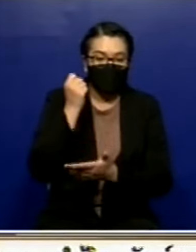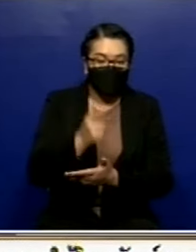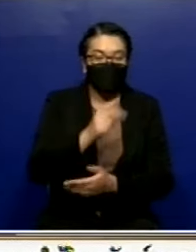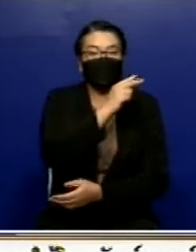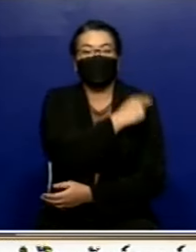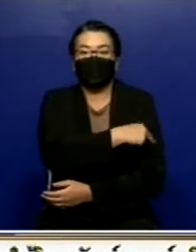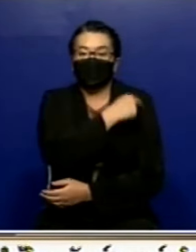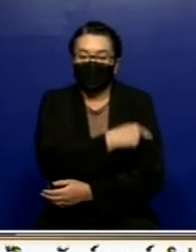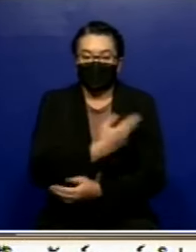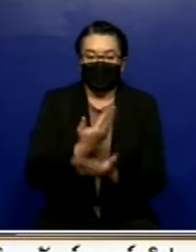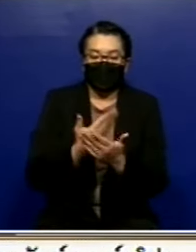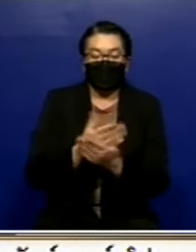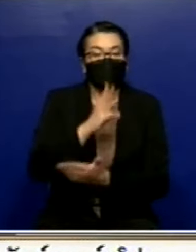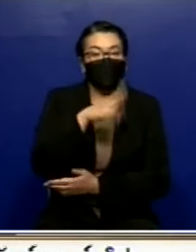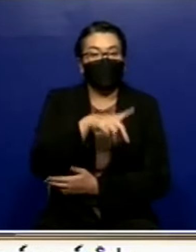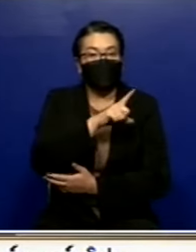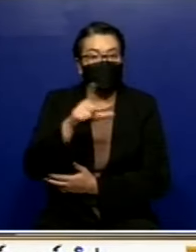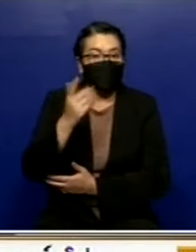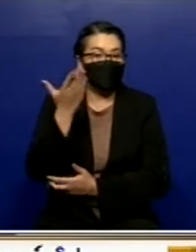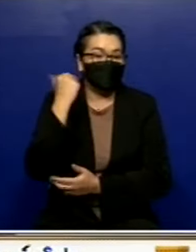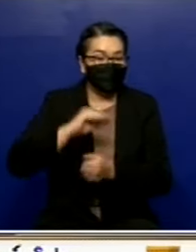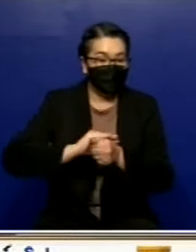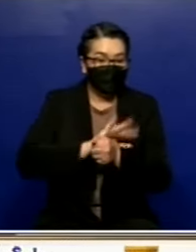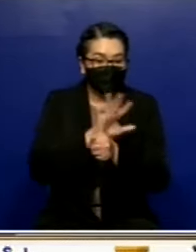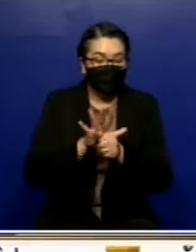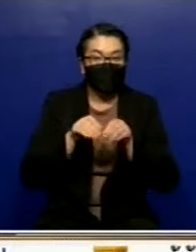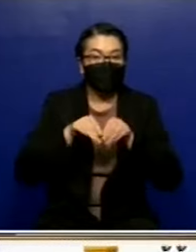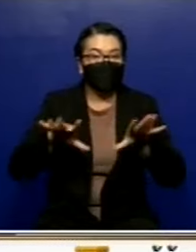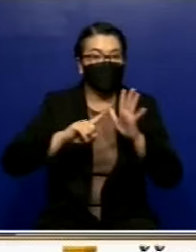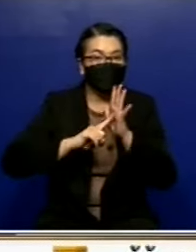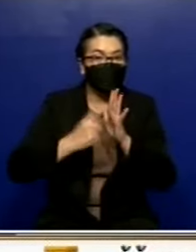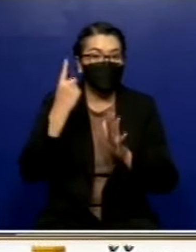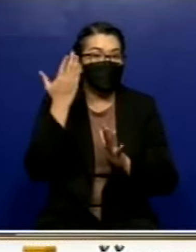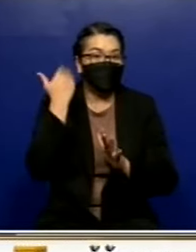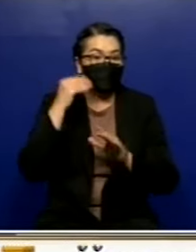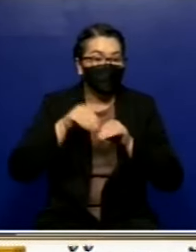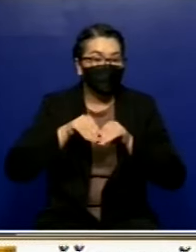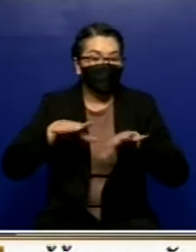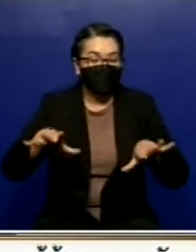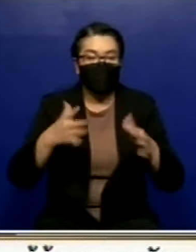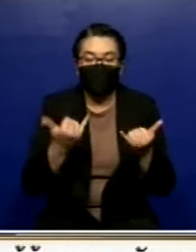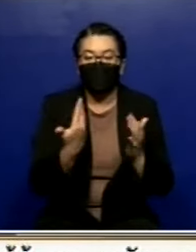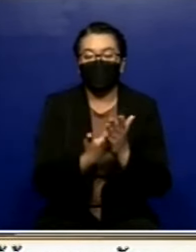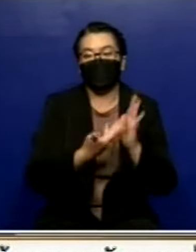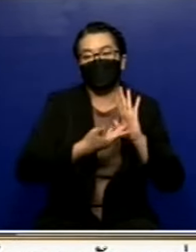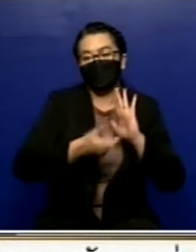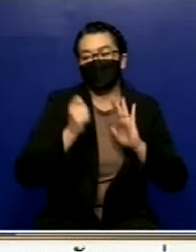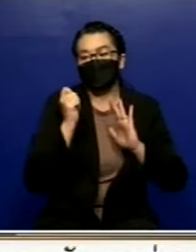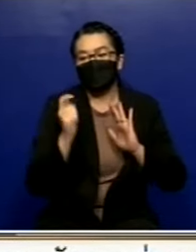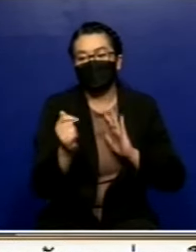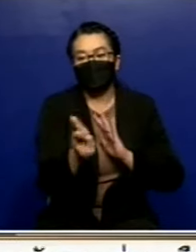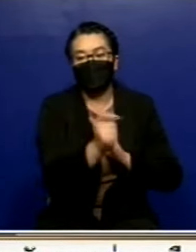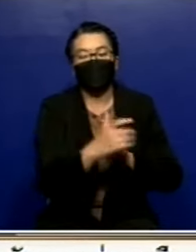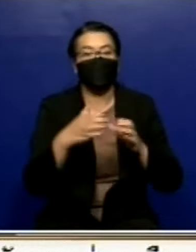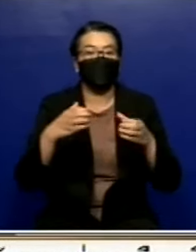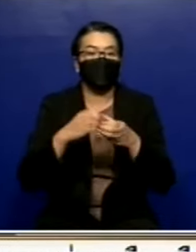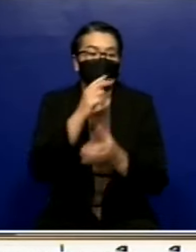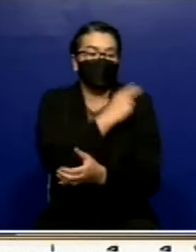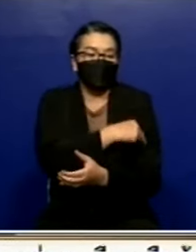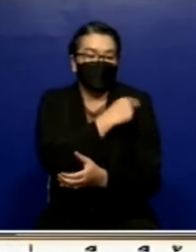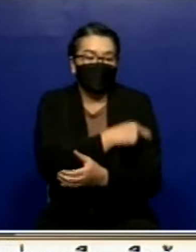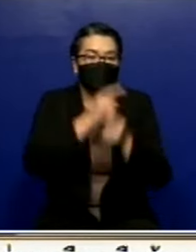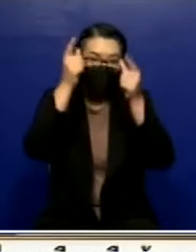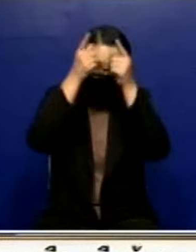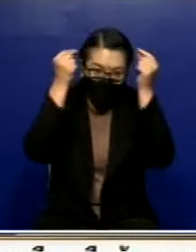000 กวาล้านตั้งแต่โควิดรอบแรกวันนี้ท่านยังไม่เบิกจ่ายให้เขาอีกแล้วทานยัยตห